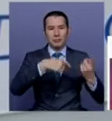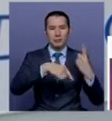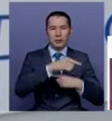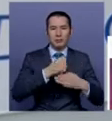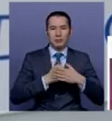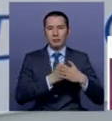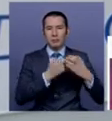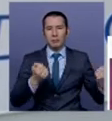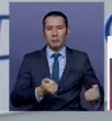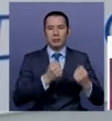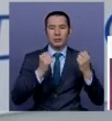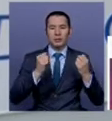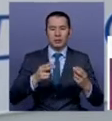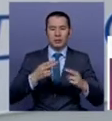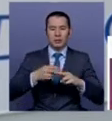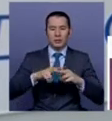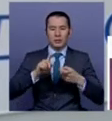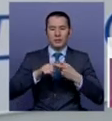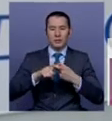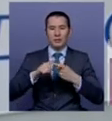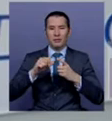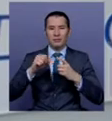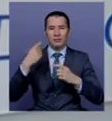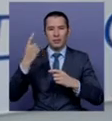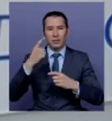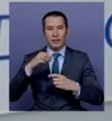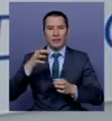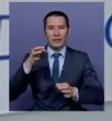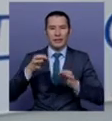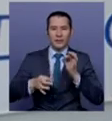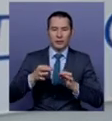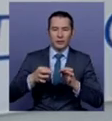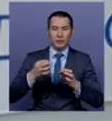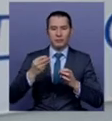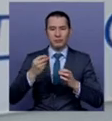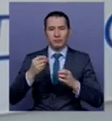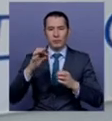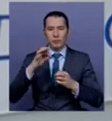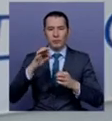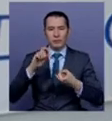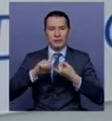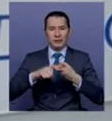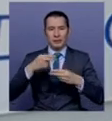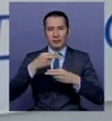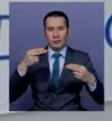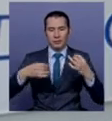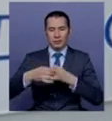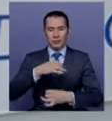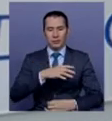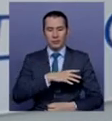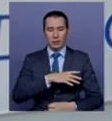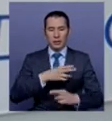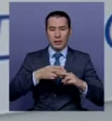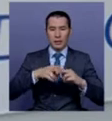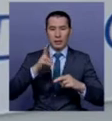экономикасы қазіргі таңда негізінен энергетикалық ресурстарға, мұнай бағасына тікелей тәуелді. Мемлекет басшысы атап өткендей, пандемиядан кейін